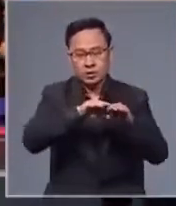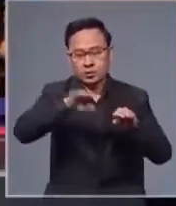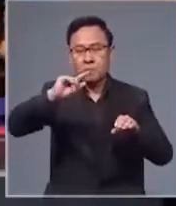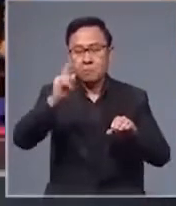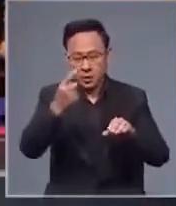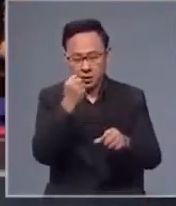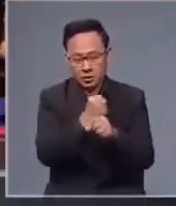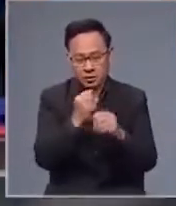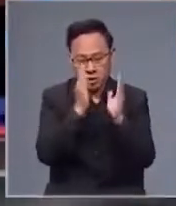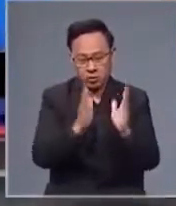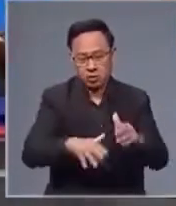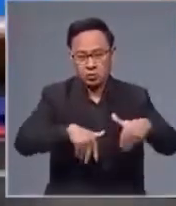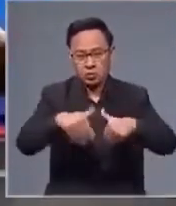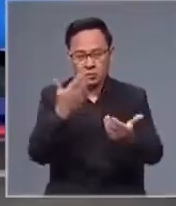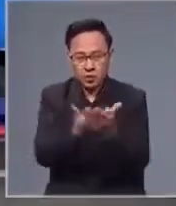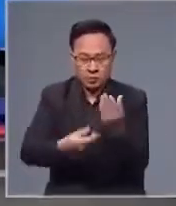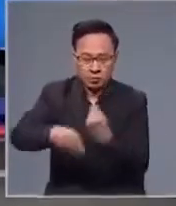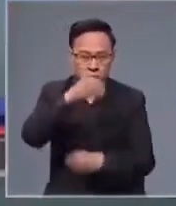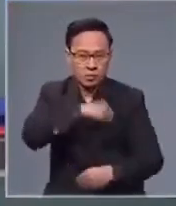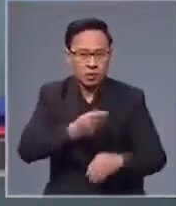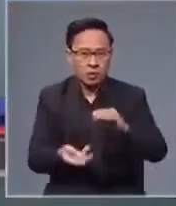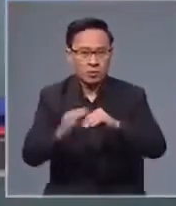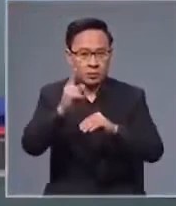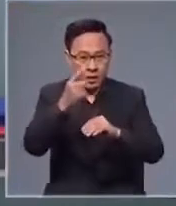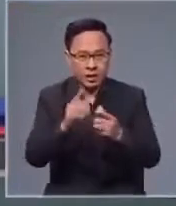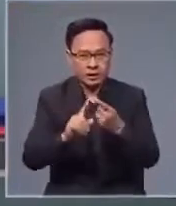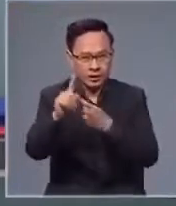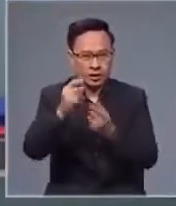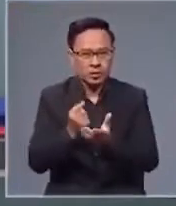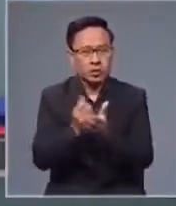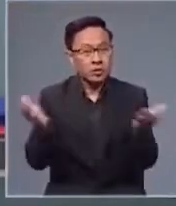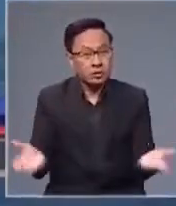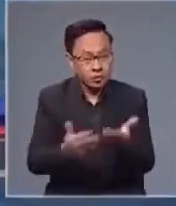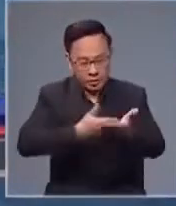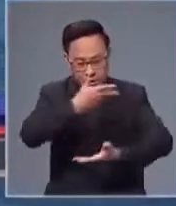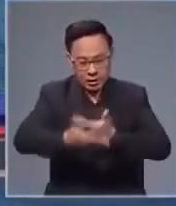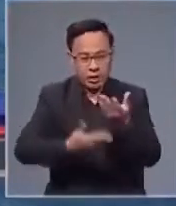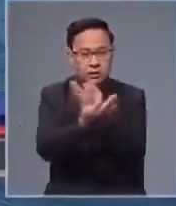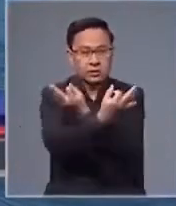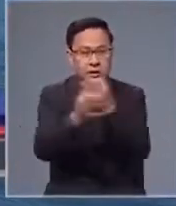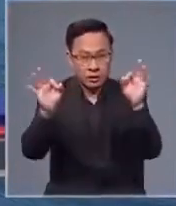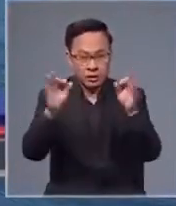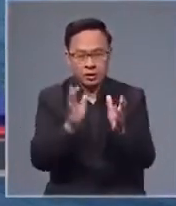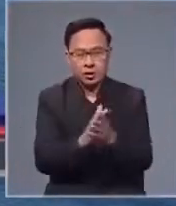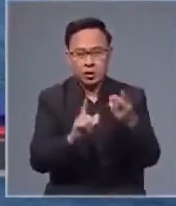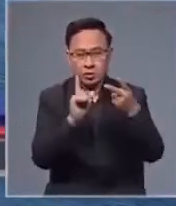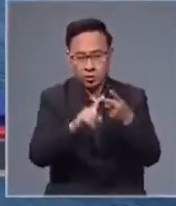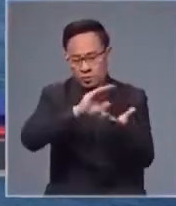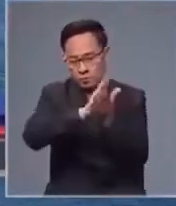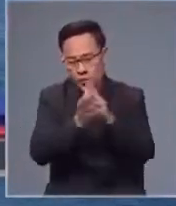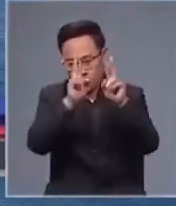รายได้ให้แก่ประชาชนไว้ว่าให้ดำเนินการส่งเสริมระบบการค้าเสรีปรับปรุงระบบภา